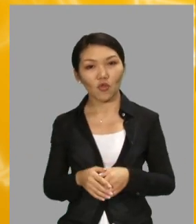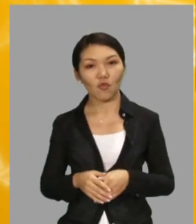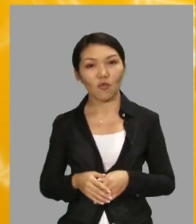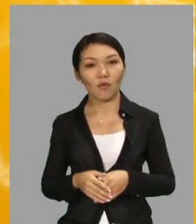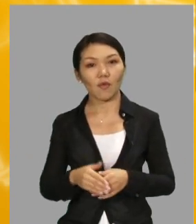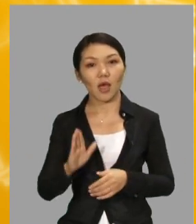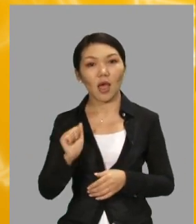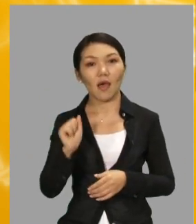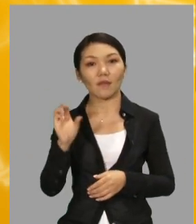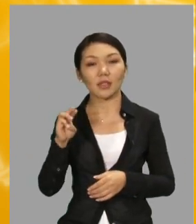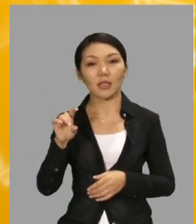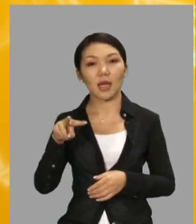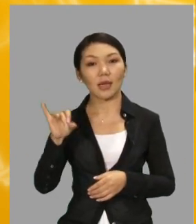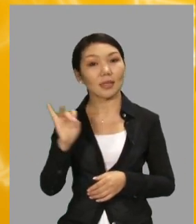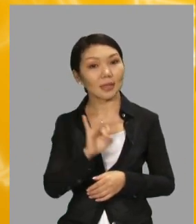Австралии.